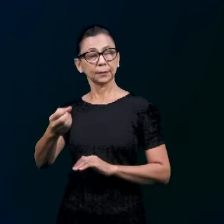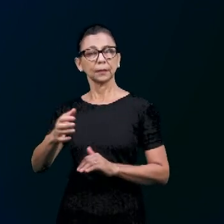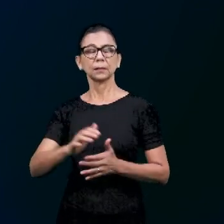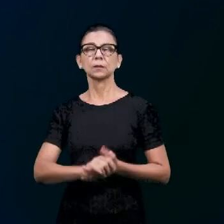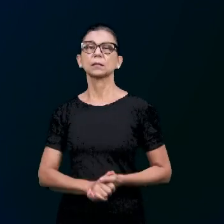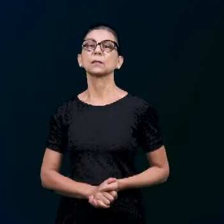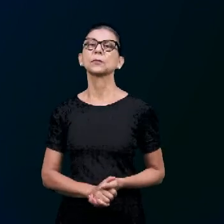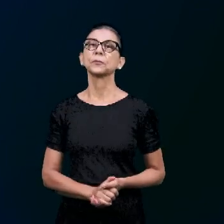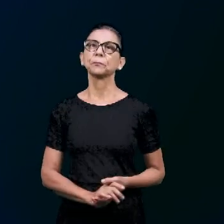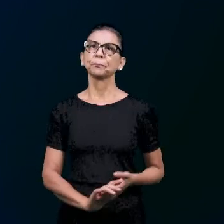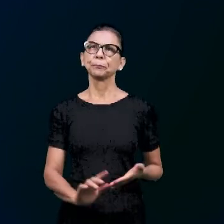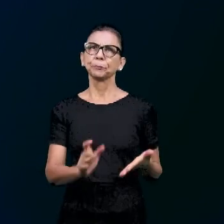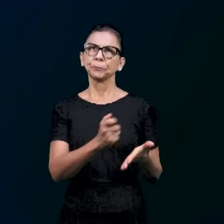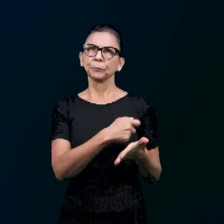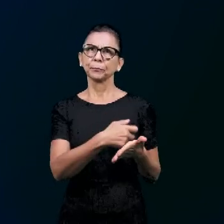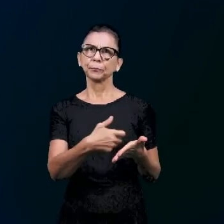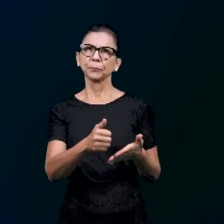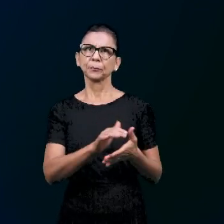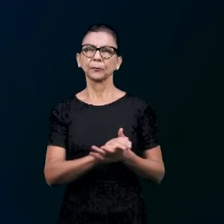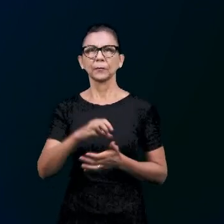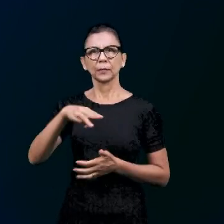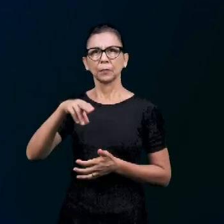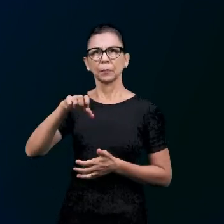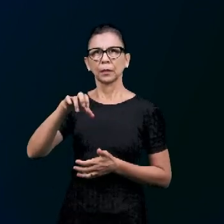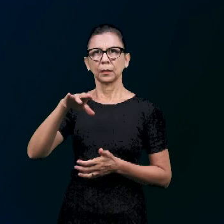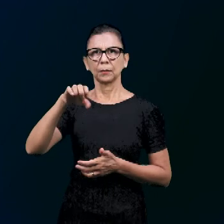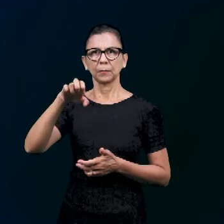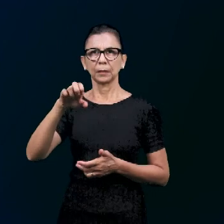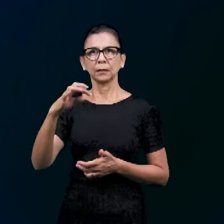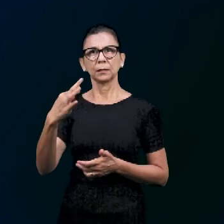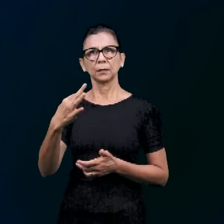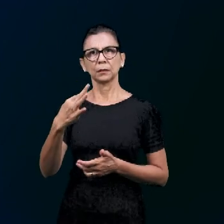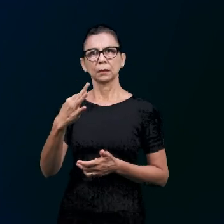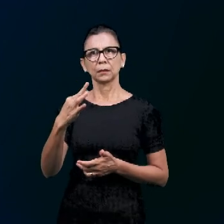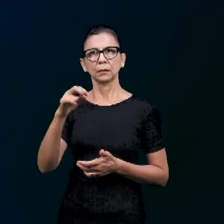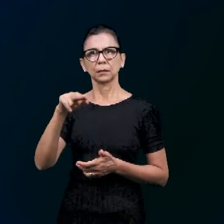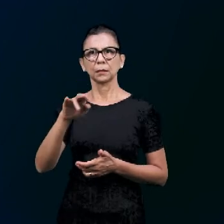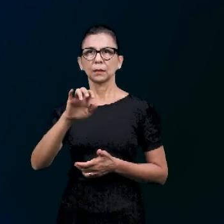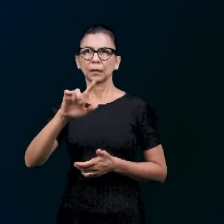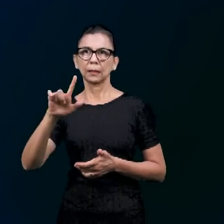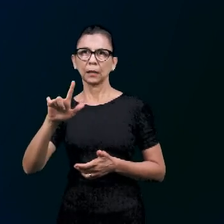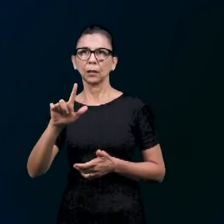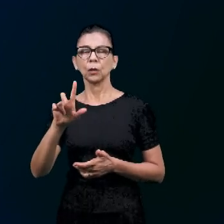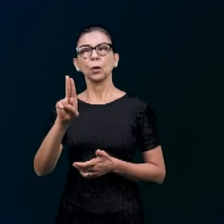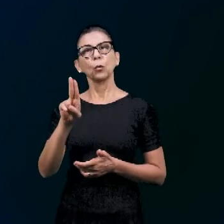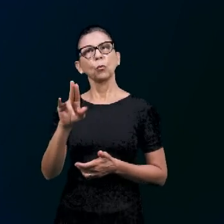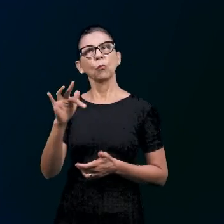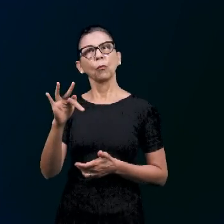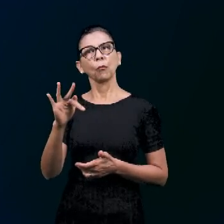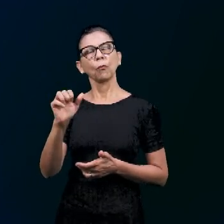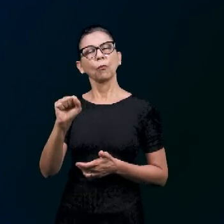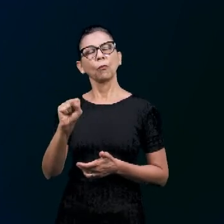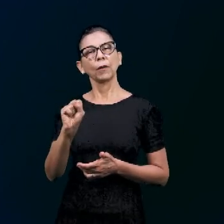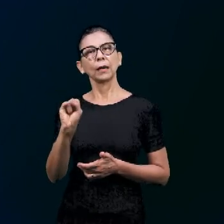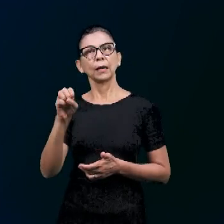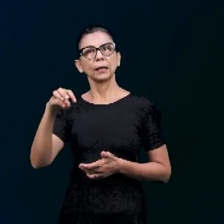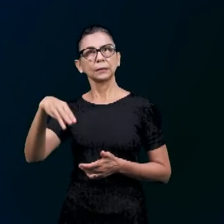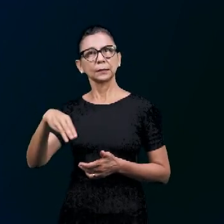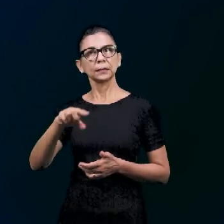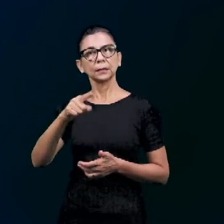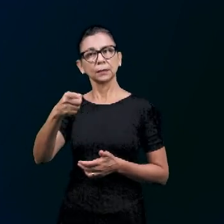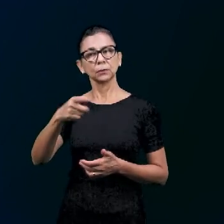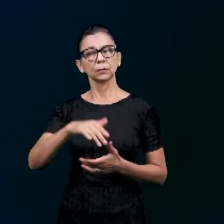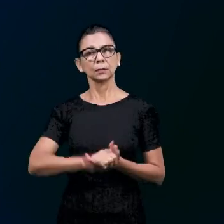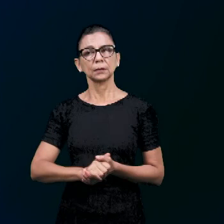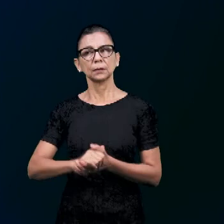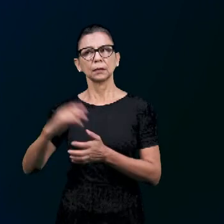Voici l'écriture qui s'est écrite. Mene, mene, tekel upharsin. Et voici l'interprétation de cela. Cela confirme que